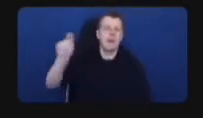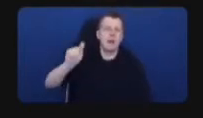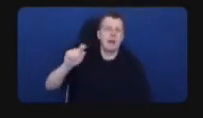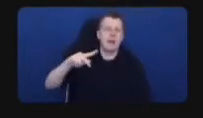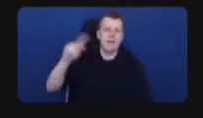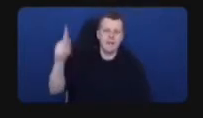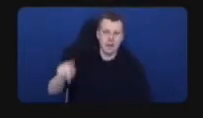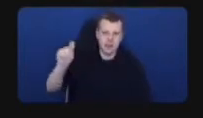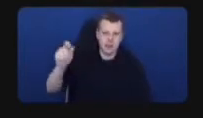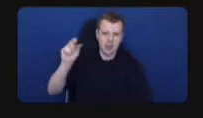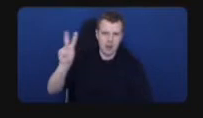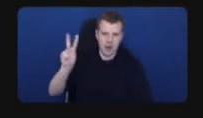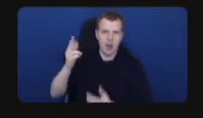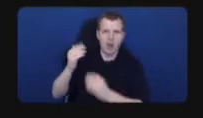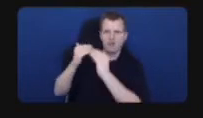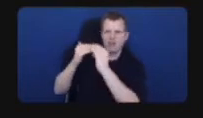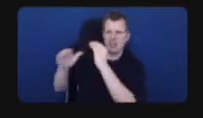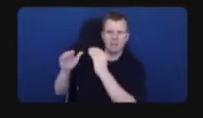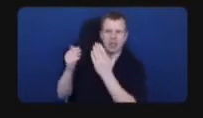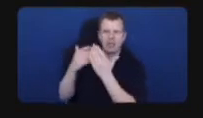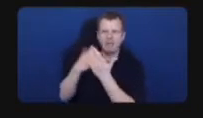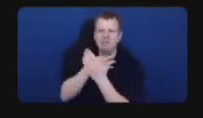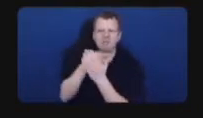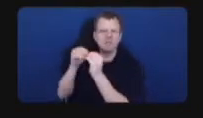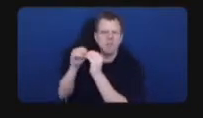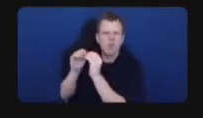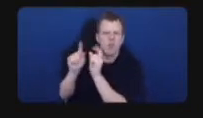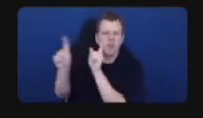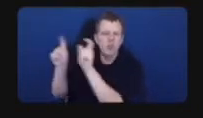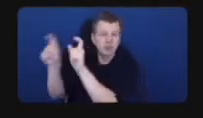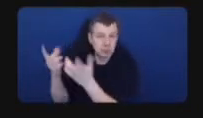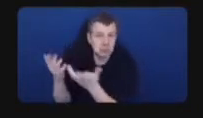covidpolicy@phila.gov。如果你有更多问题的话，